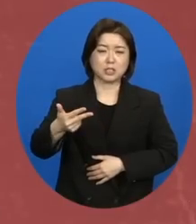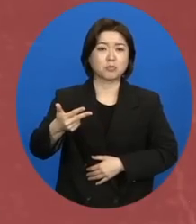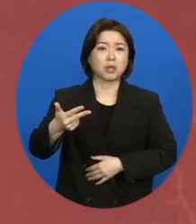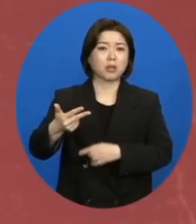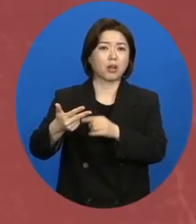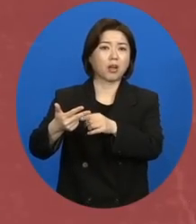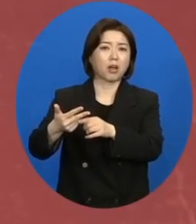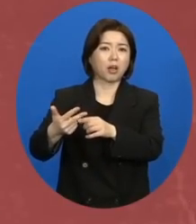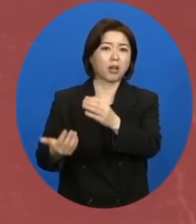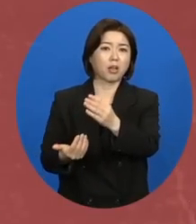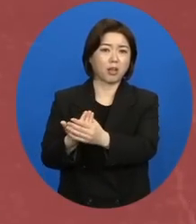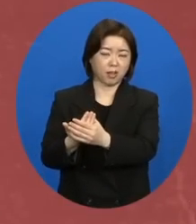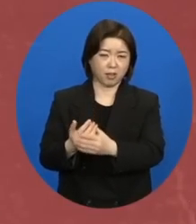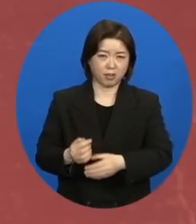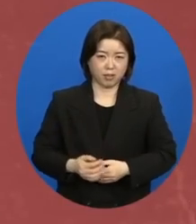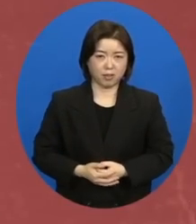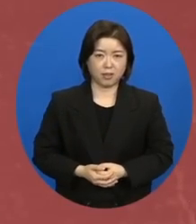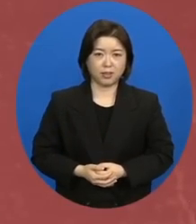생겼어요.